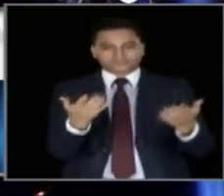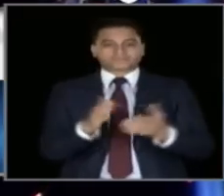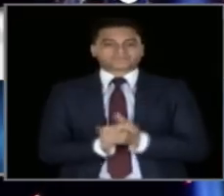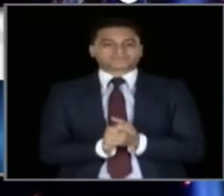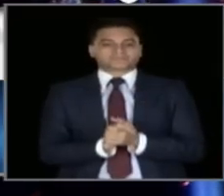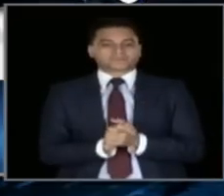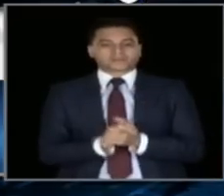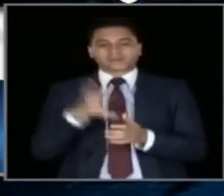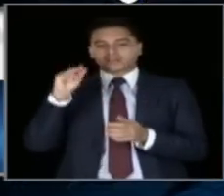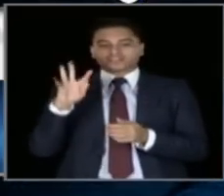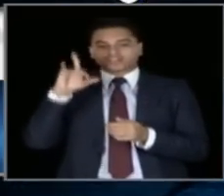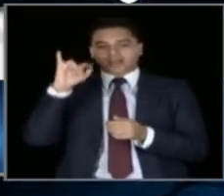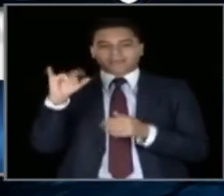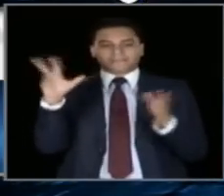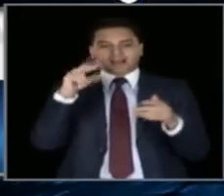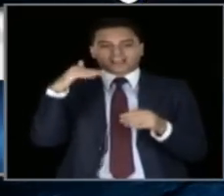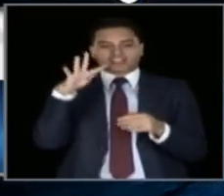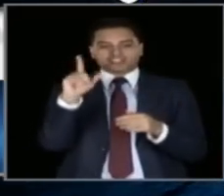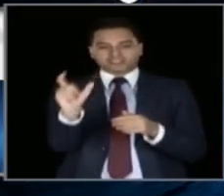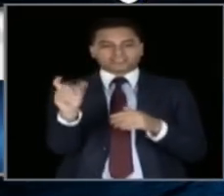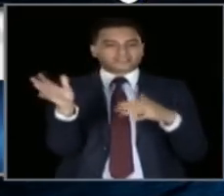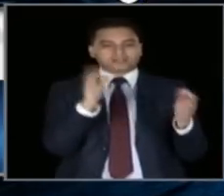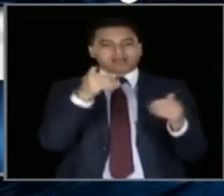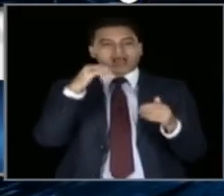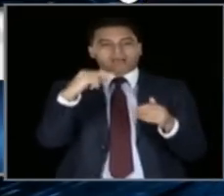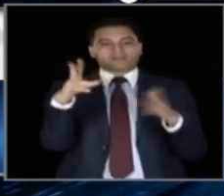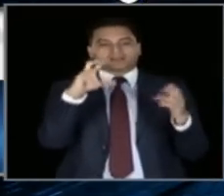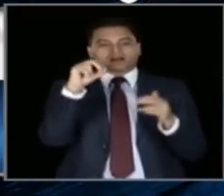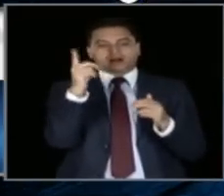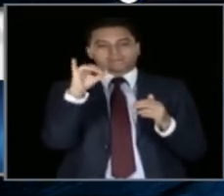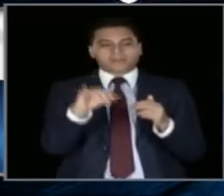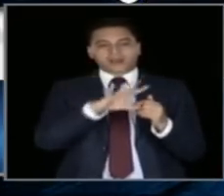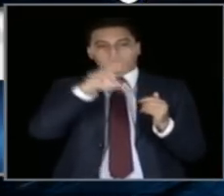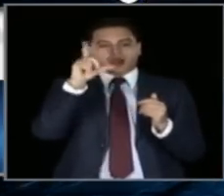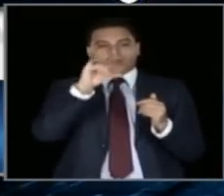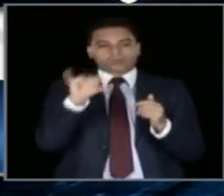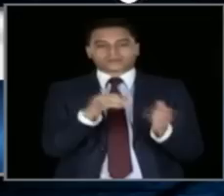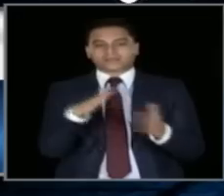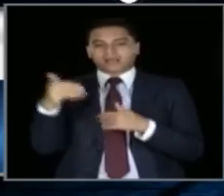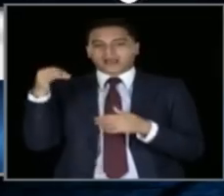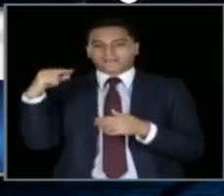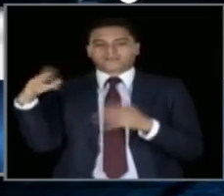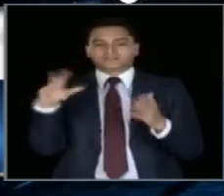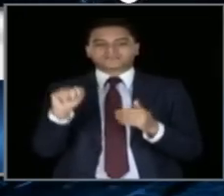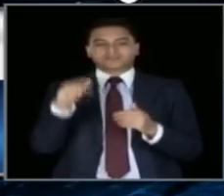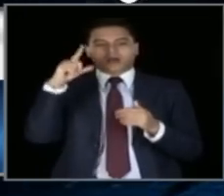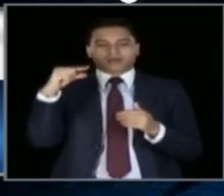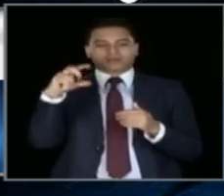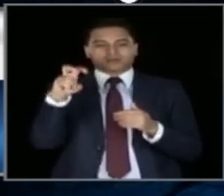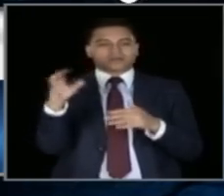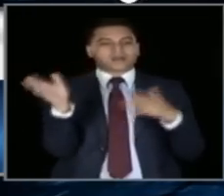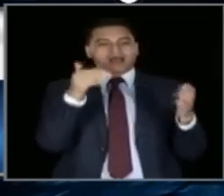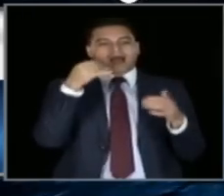5: هشام الخشن، أحمد الكرملاوي، أحمد الصادق، أحمد عبد اللطيف.